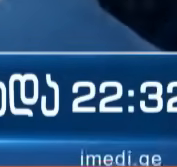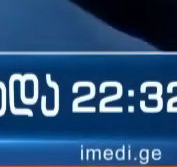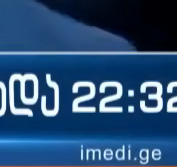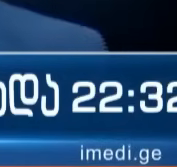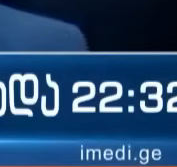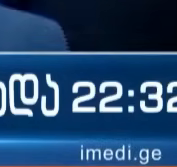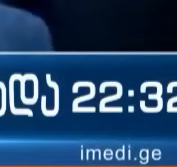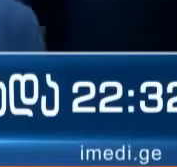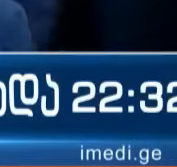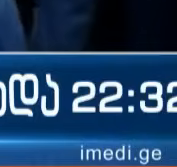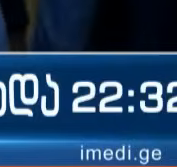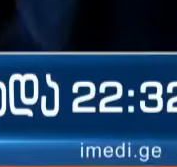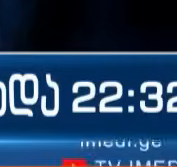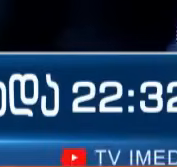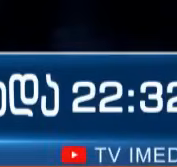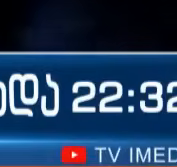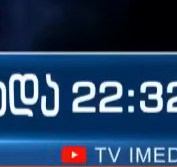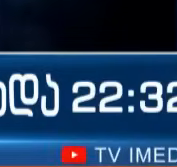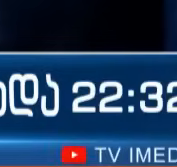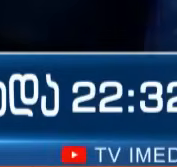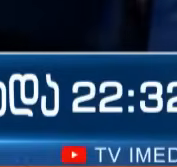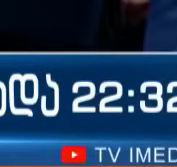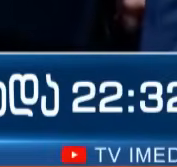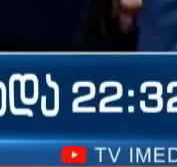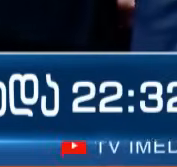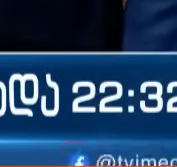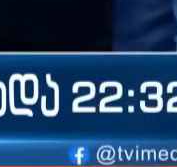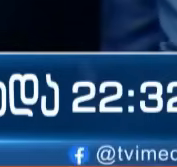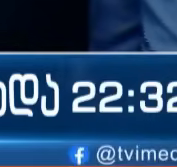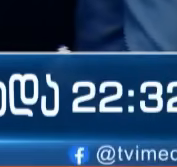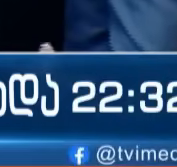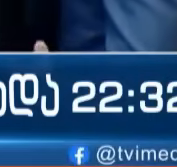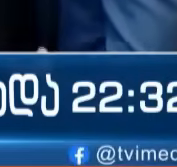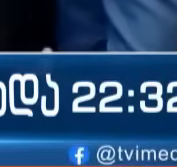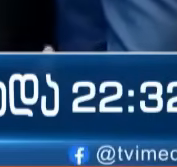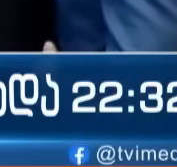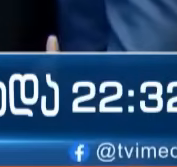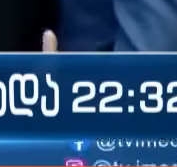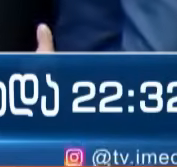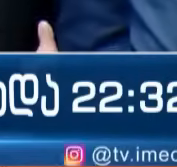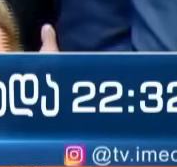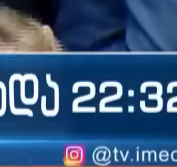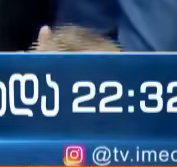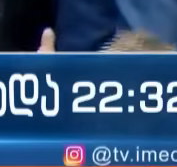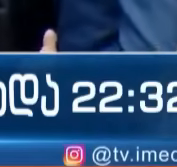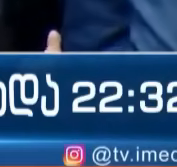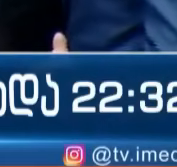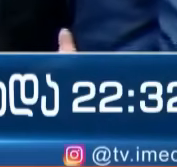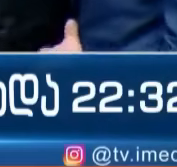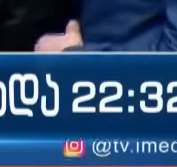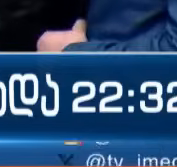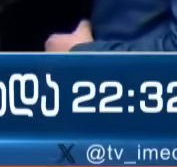ndoba gamouchada. Amit dghevandeli khangzlivis xdoma dasrulebulia tken khedavt ekhla martveli